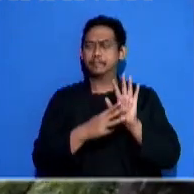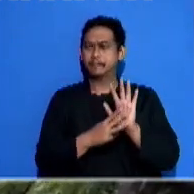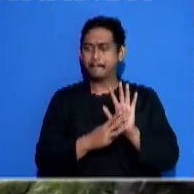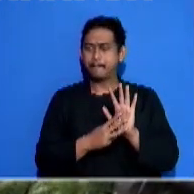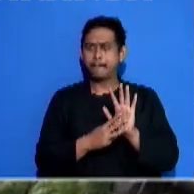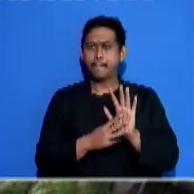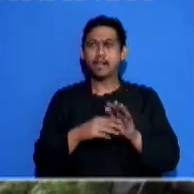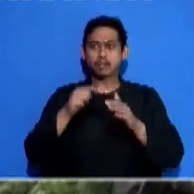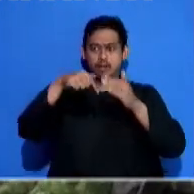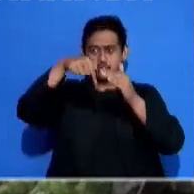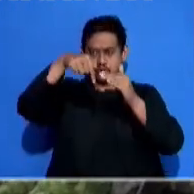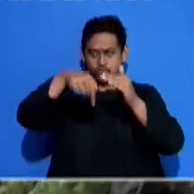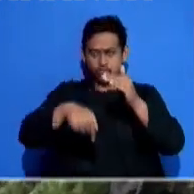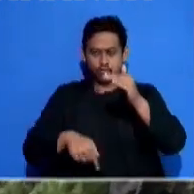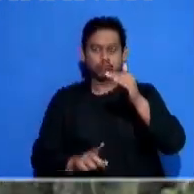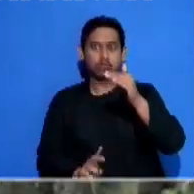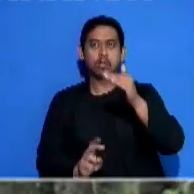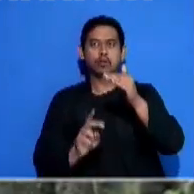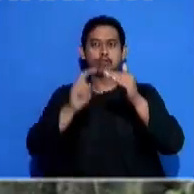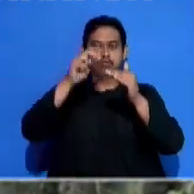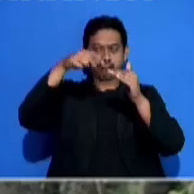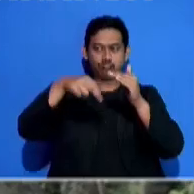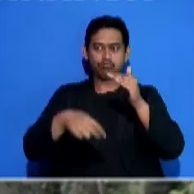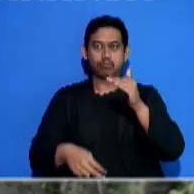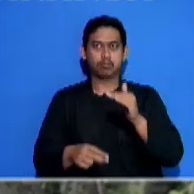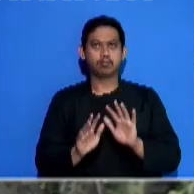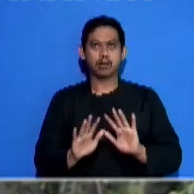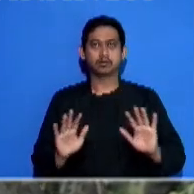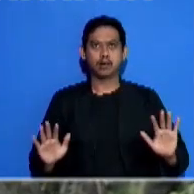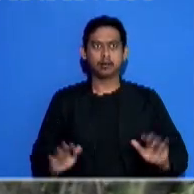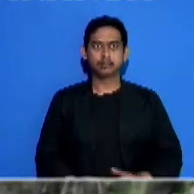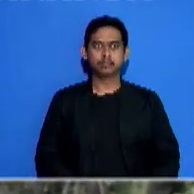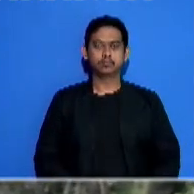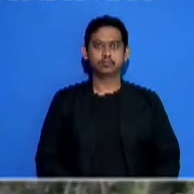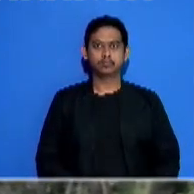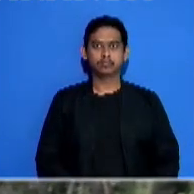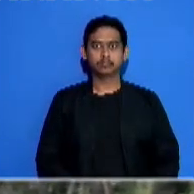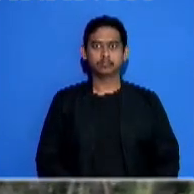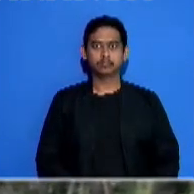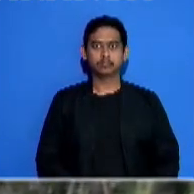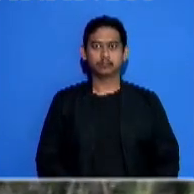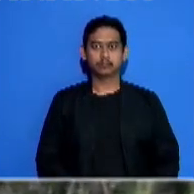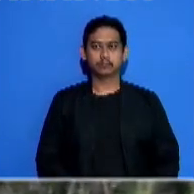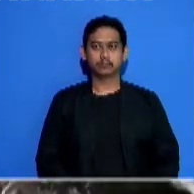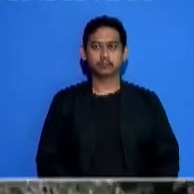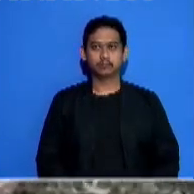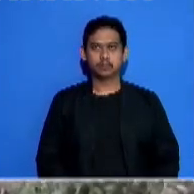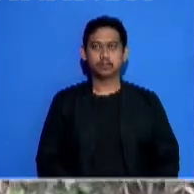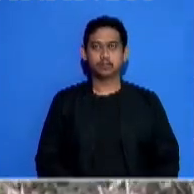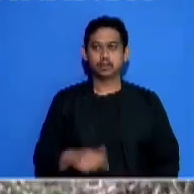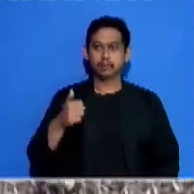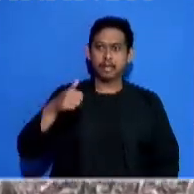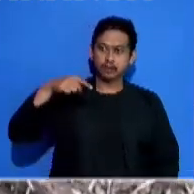stalagnit ingkang ngedap-edapi. Panjangipun guwa menika kawis 600an meter. Kangge gampilaken lampahing pelancong ugi wonten